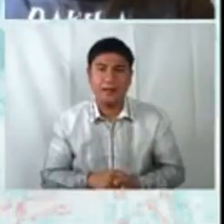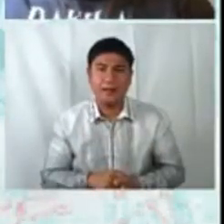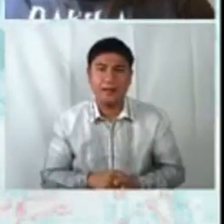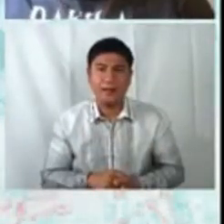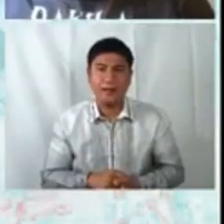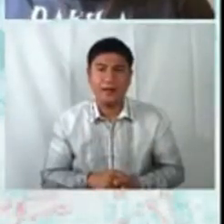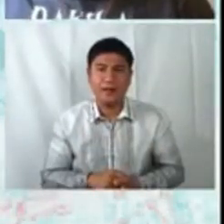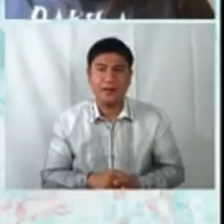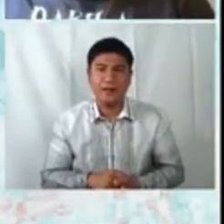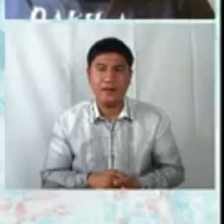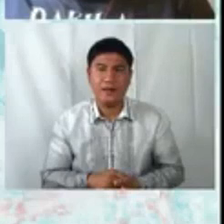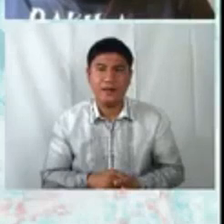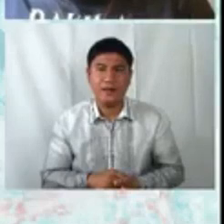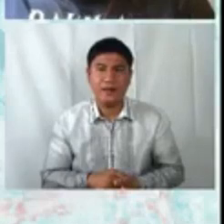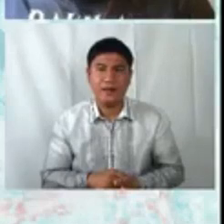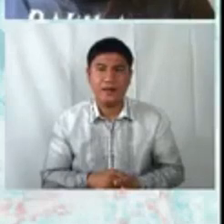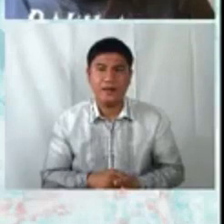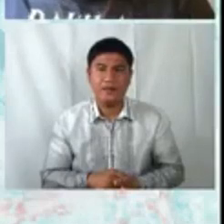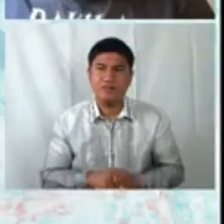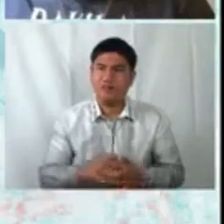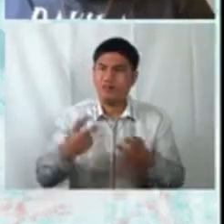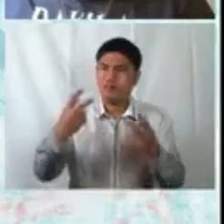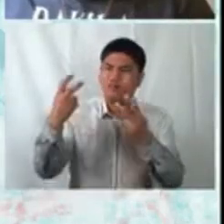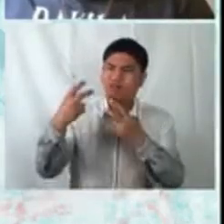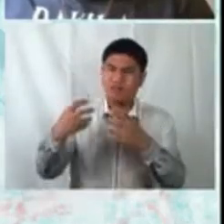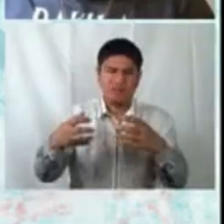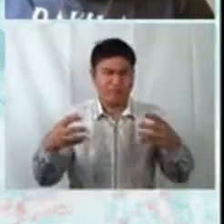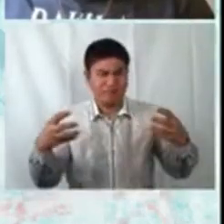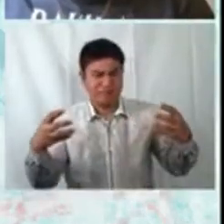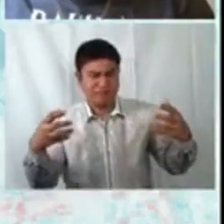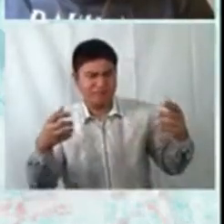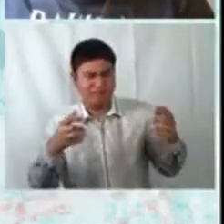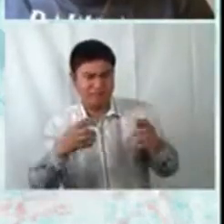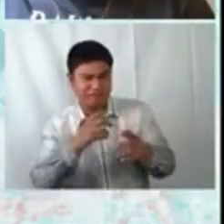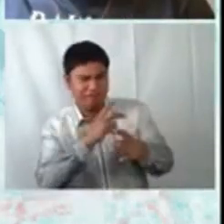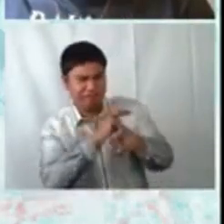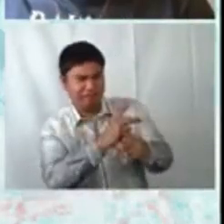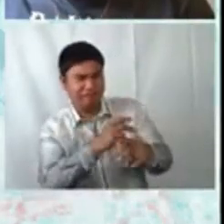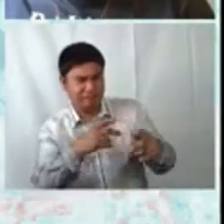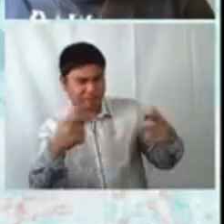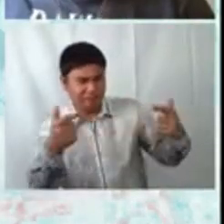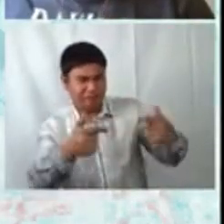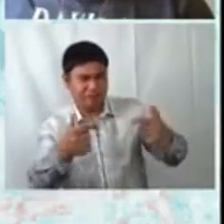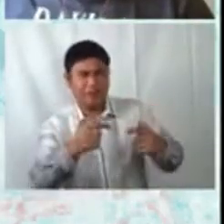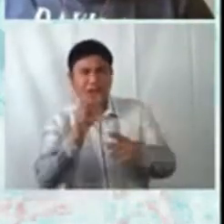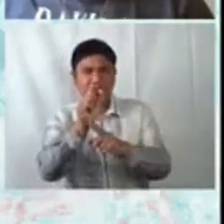medyo nung lumaban sila sa mga Espanyol nung